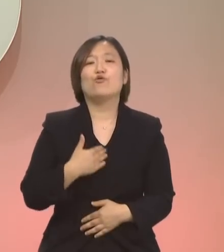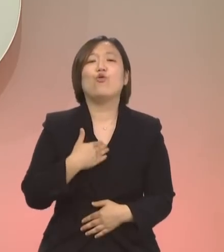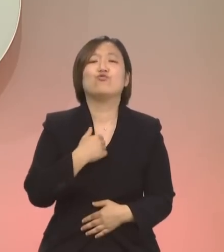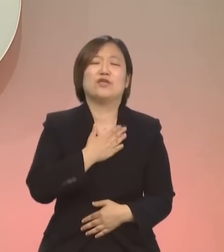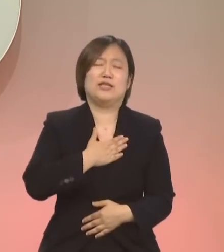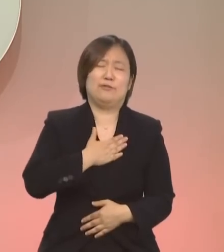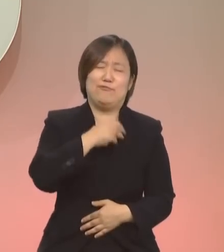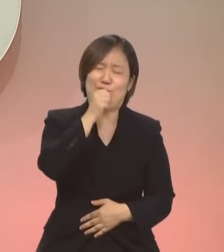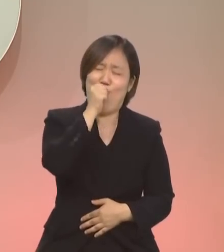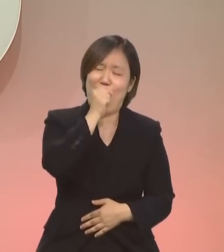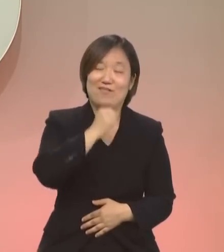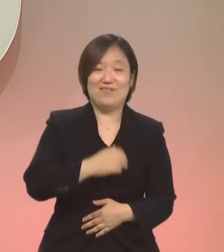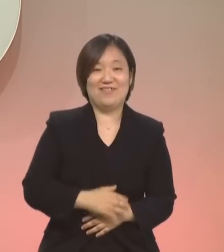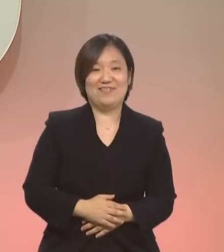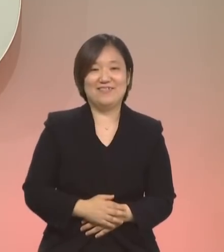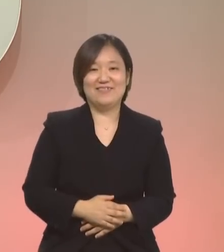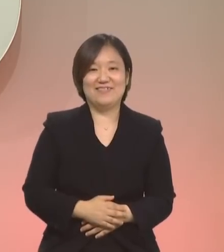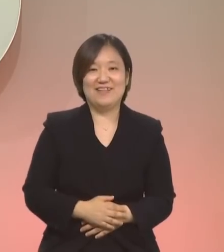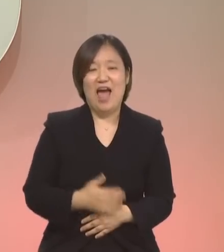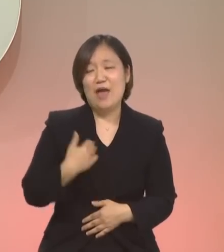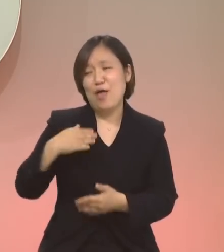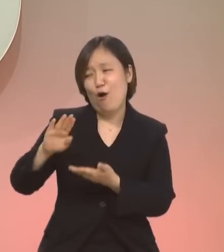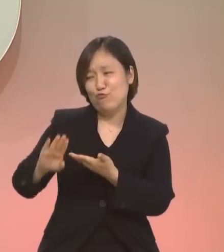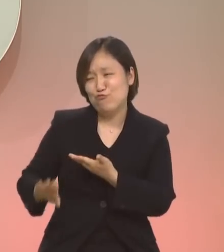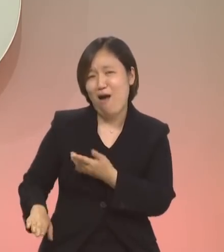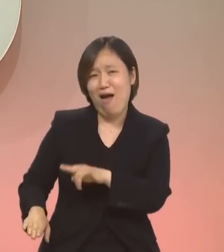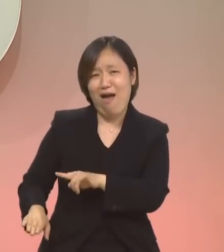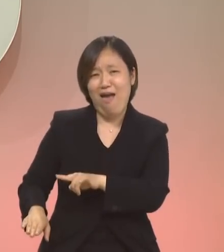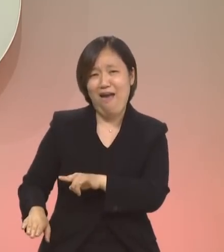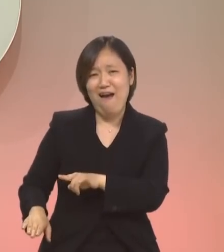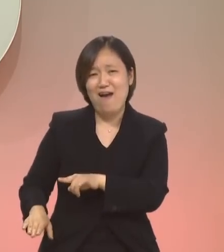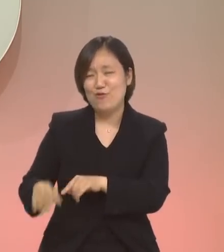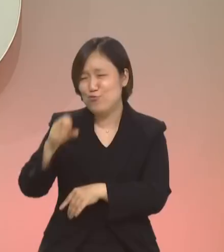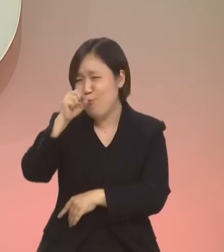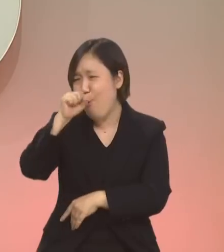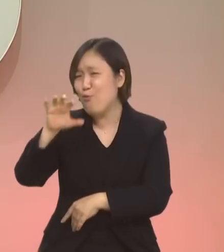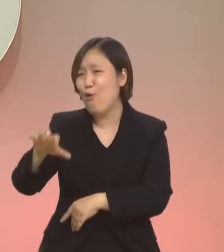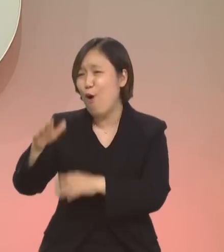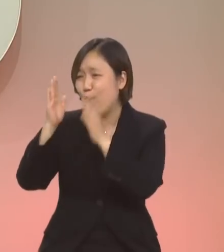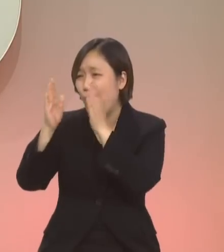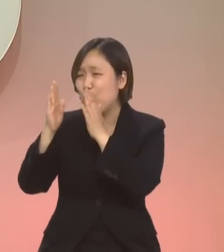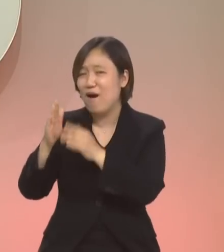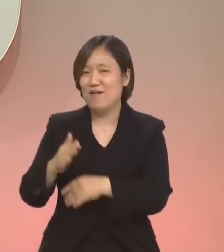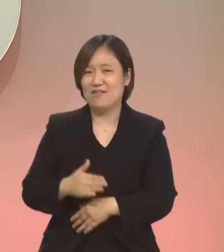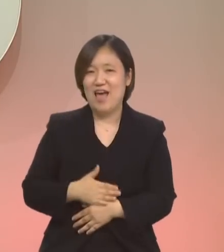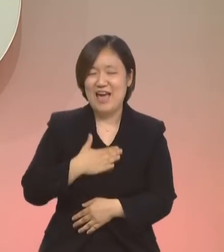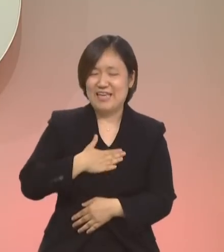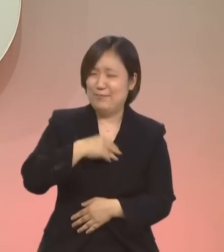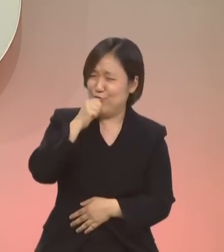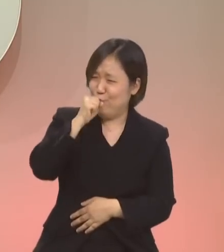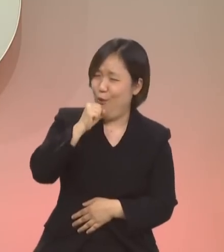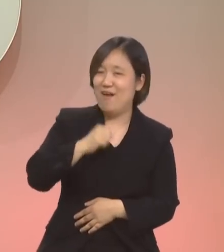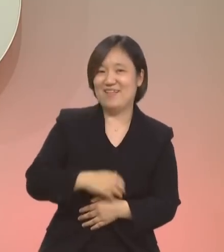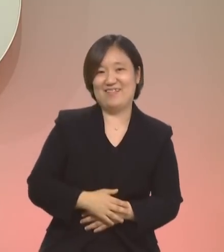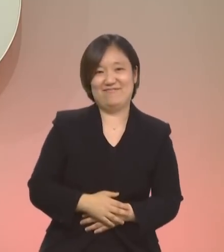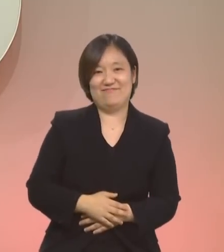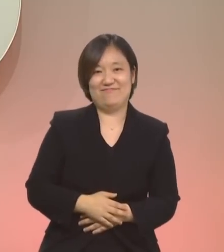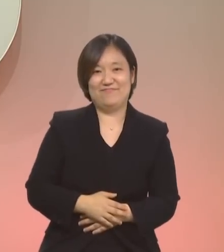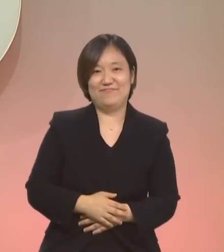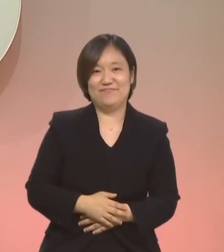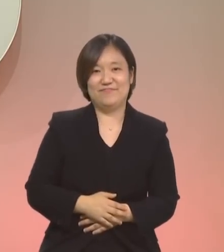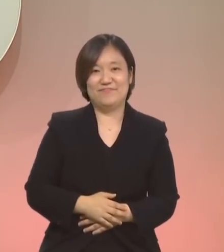좋더라고요 이제 우리 후배님이 잘 풀리니까 자 이와 같이 오늘 여러분들에게